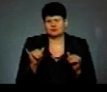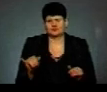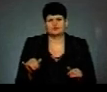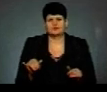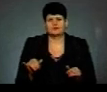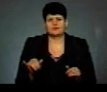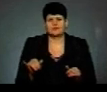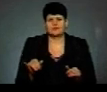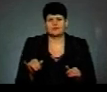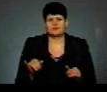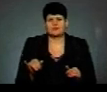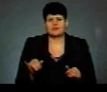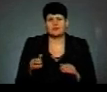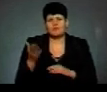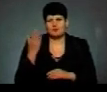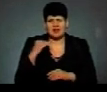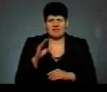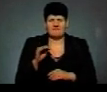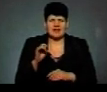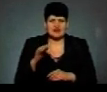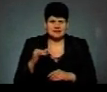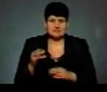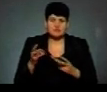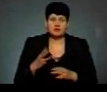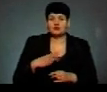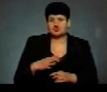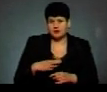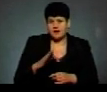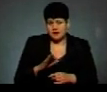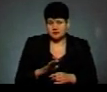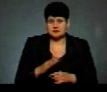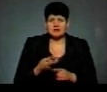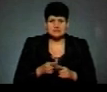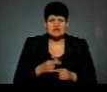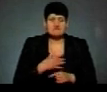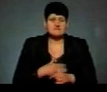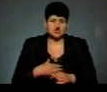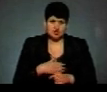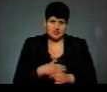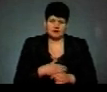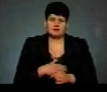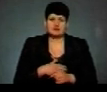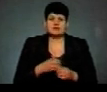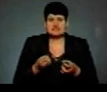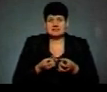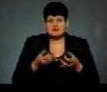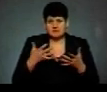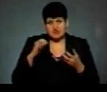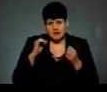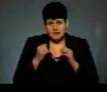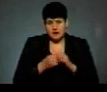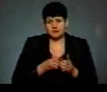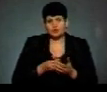розповсюджувати попередні версії. Потрібно просто дочекатися, тому що це важливо. Це, по-перше, світла пам'ять нашої